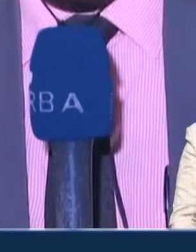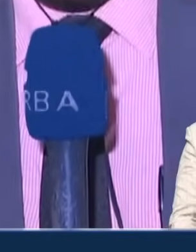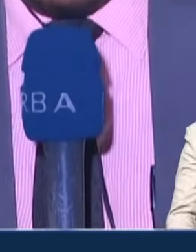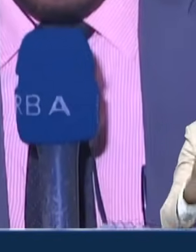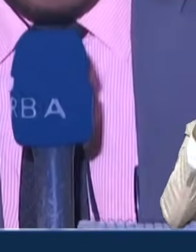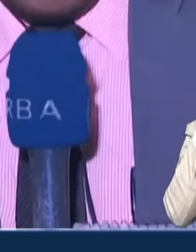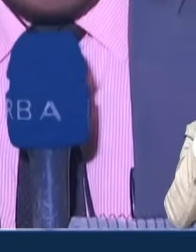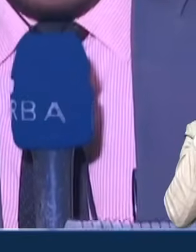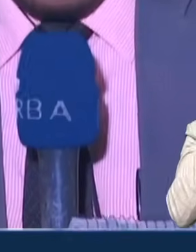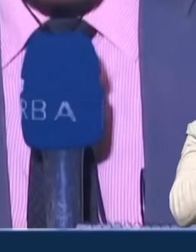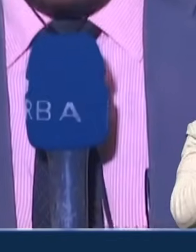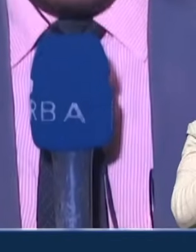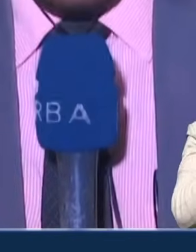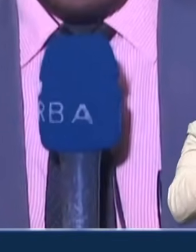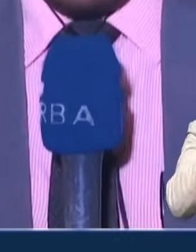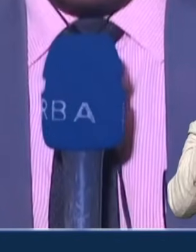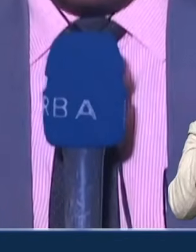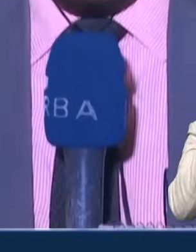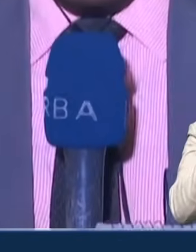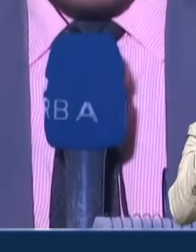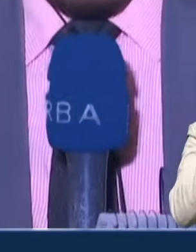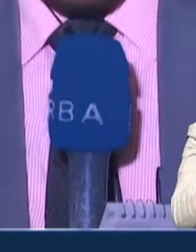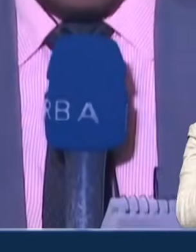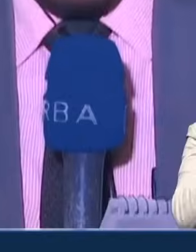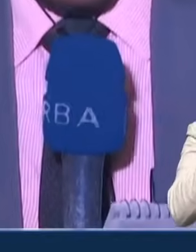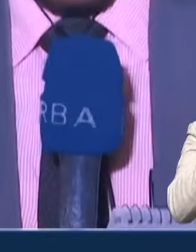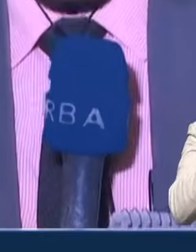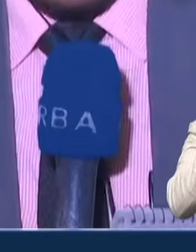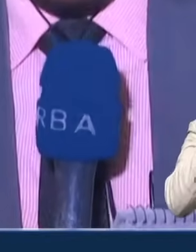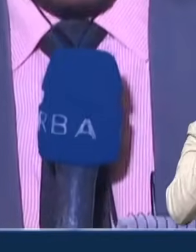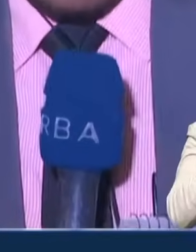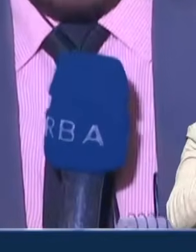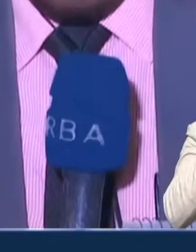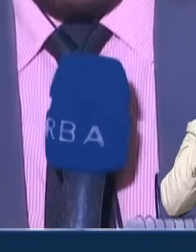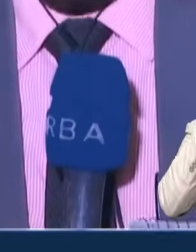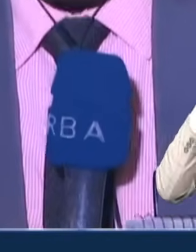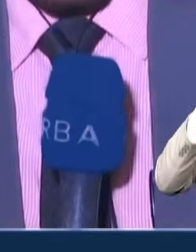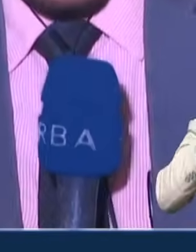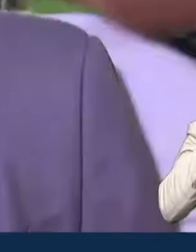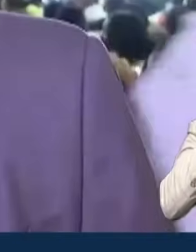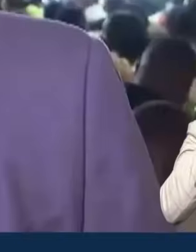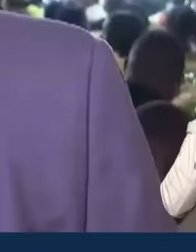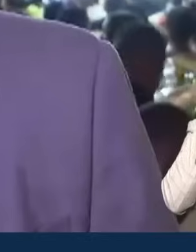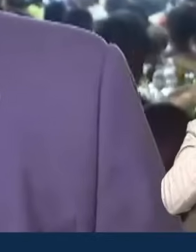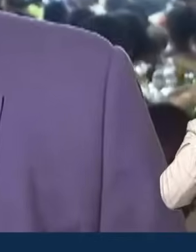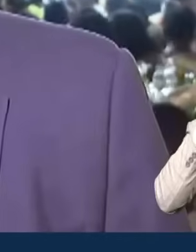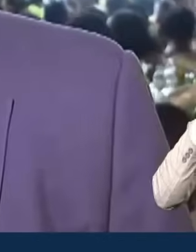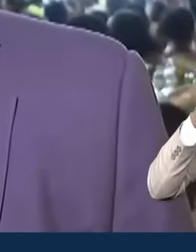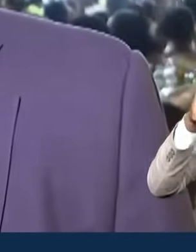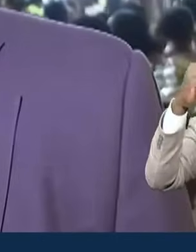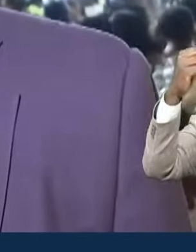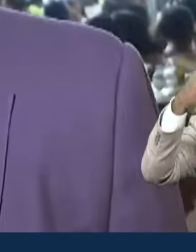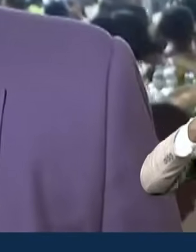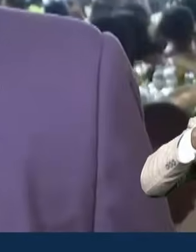Urakoze cyane Rigoga na Cyubahiro. Imidari y'abanyarwanda wenda ndaza kuyigarukaho nubwo bitaratangazwa ku